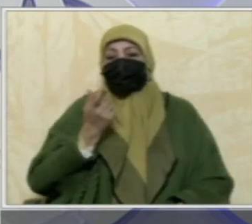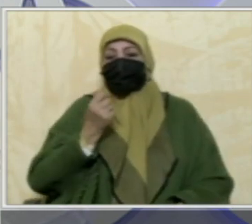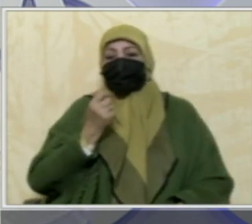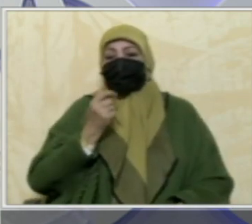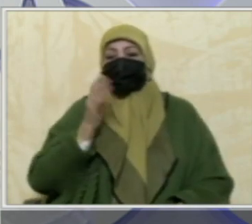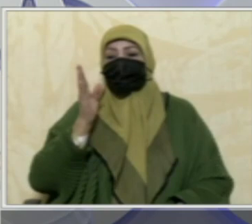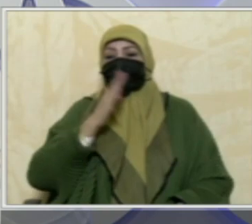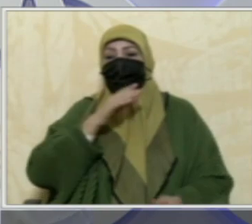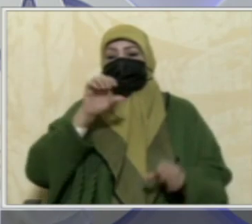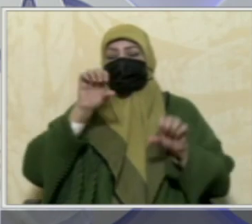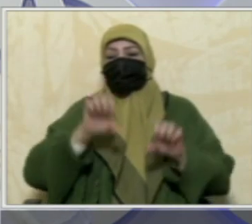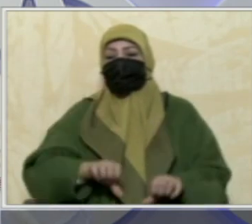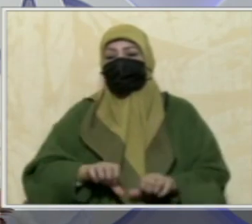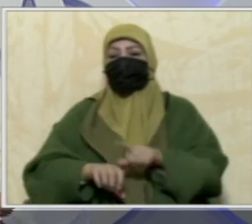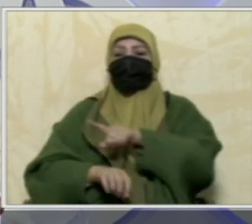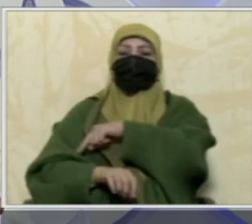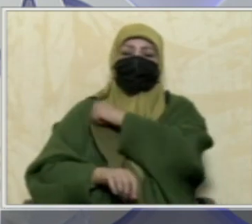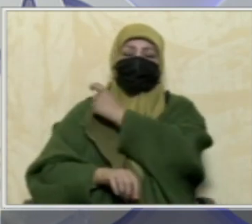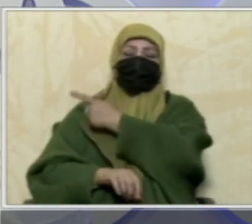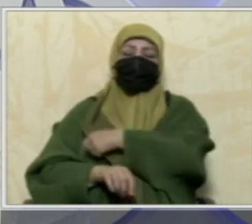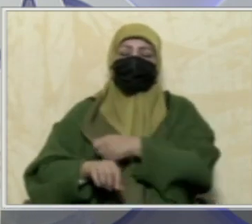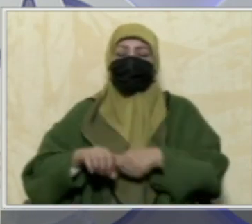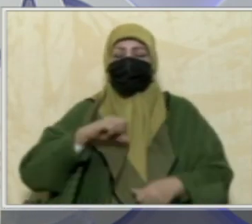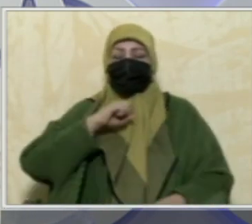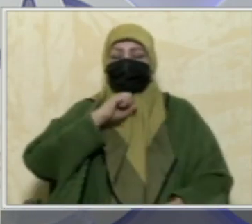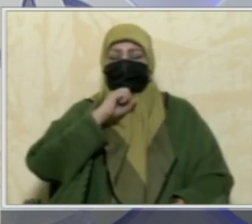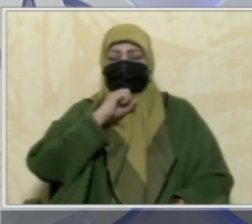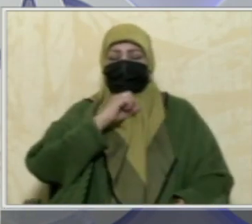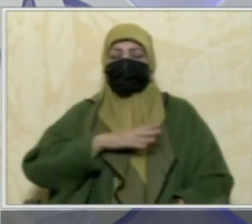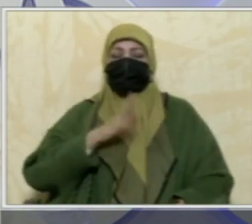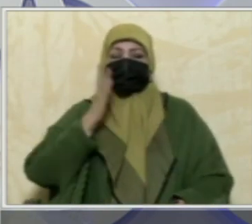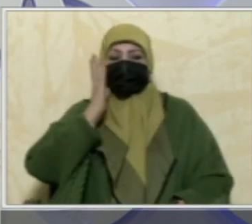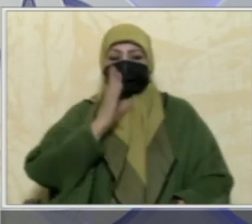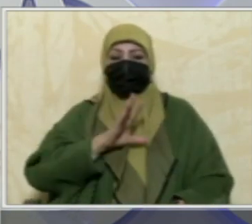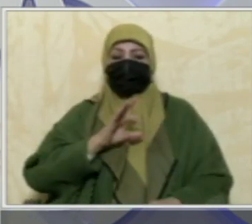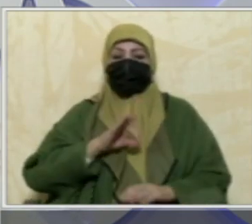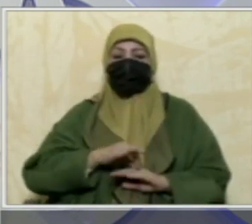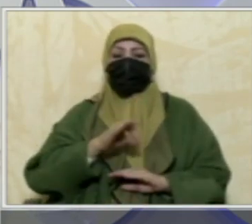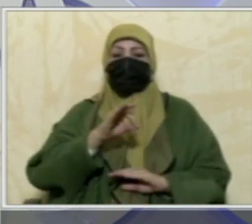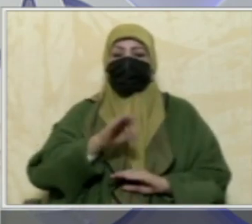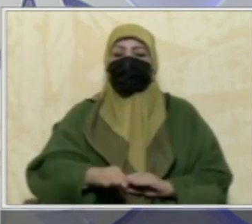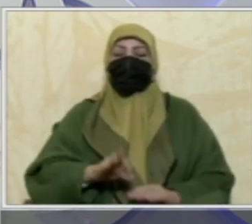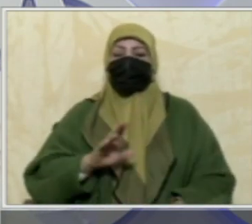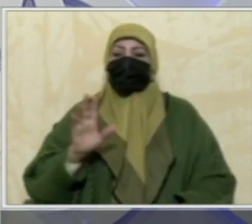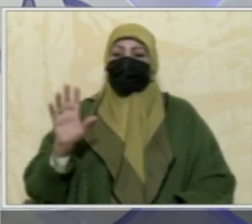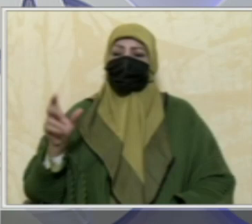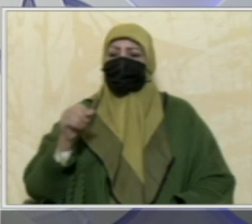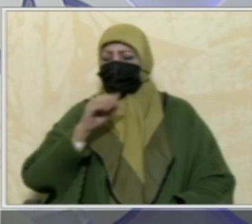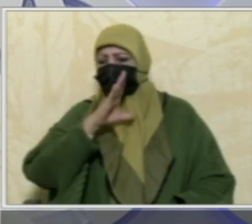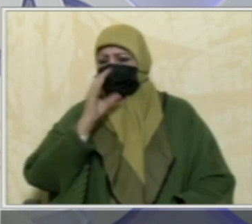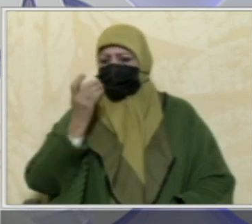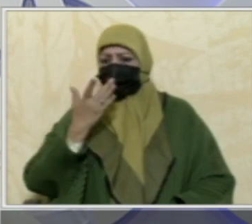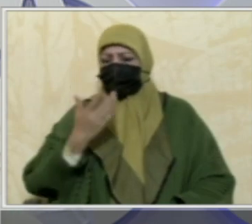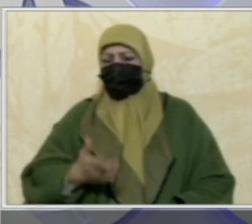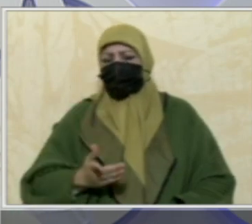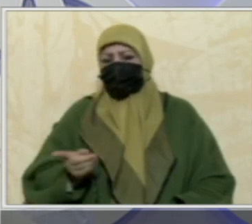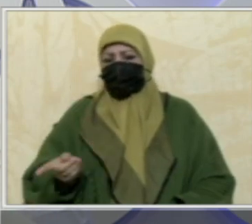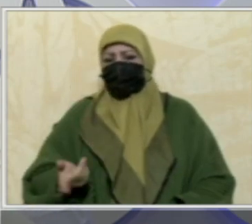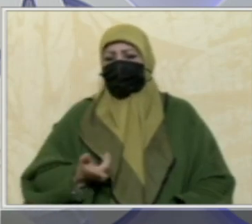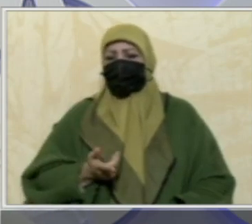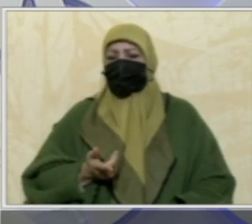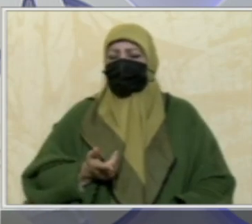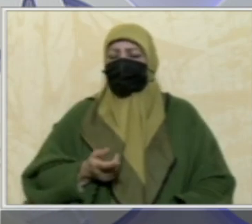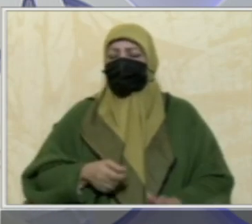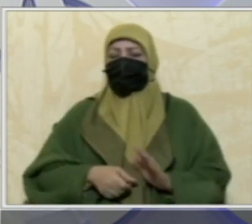صلى الله عليه وسلم يقول مطل الغني ظلم نعم انت لست غنيا لكنك ابتداء دخلت على